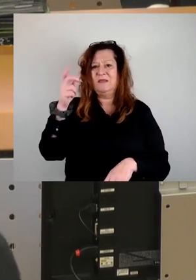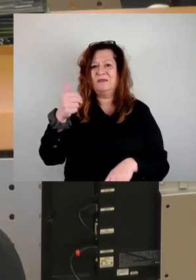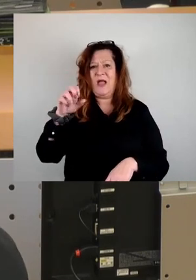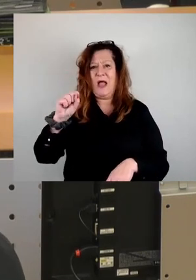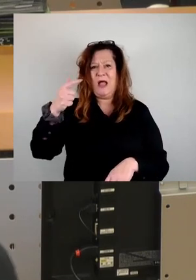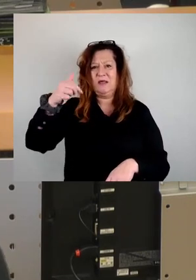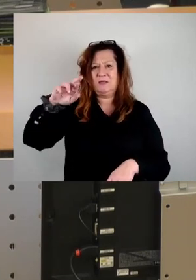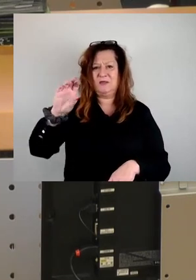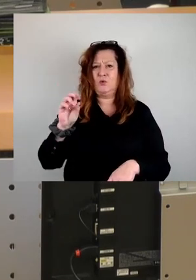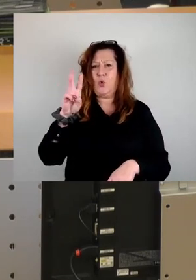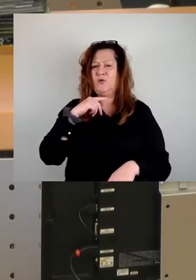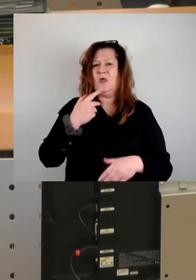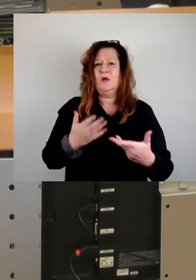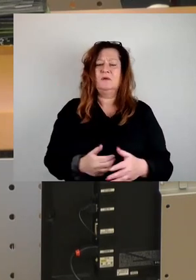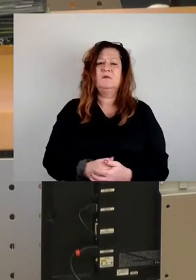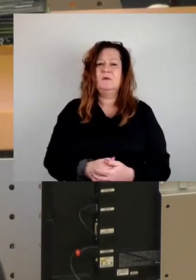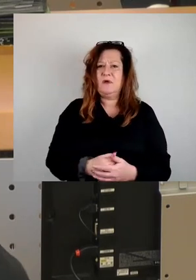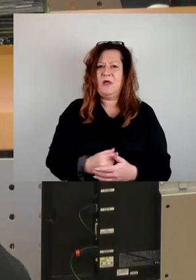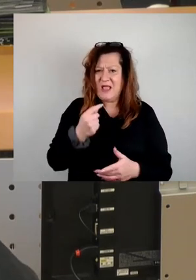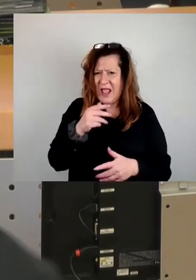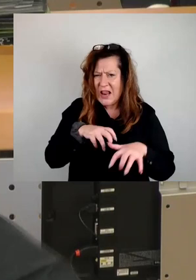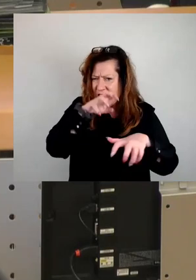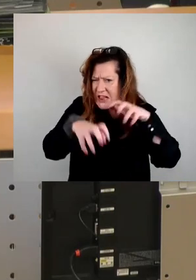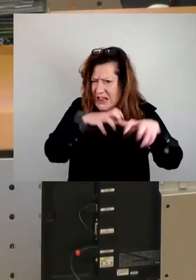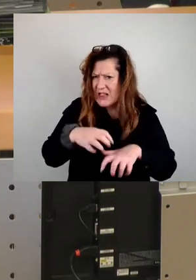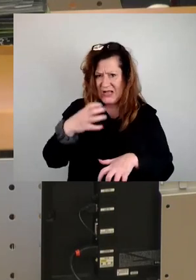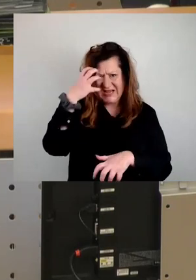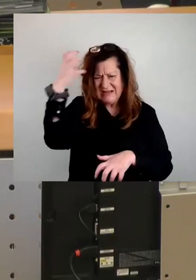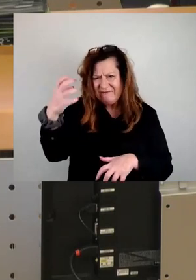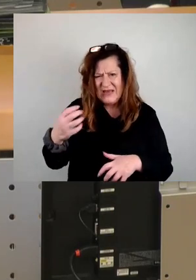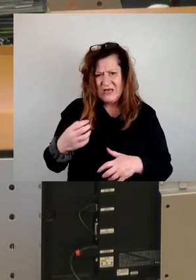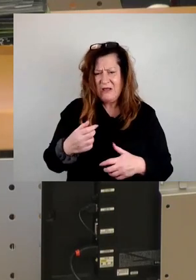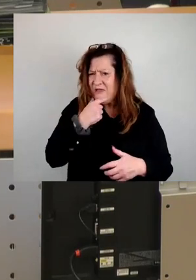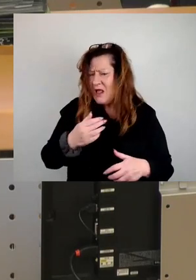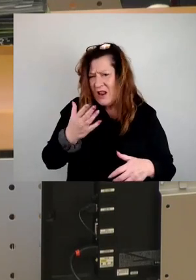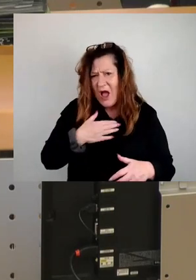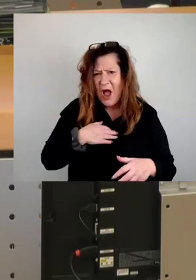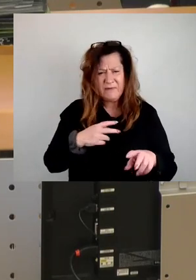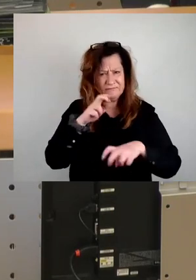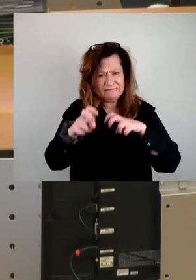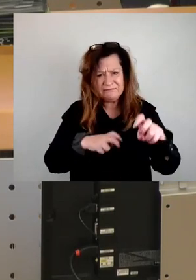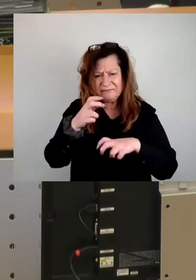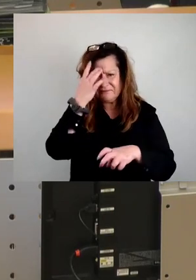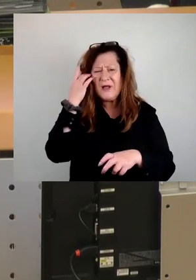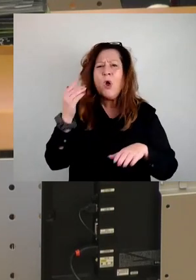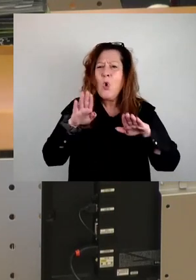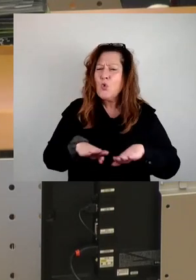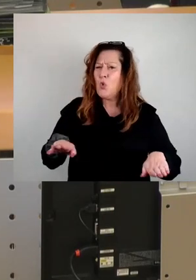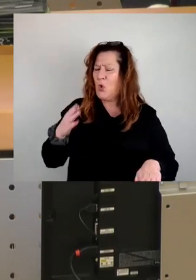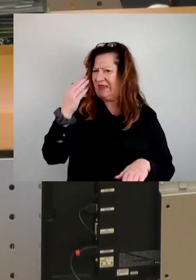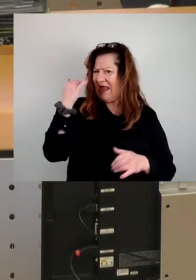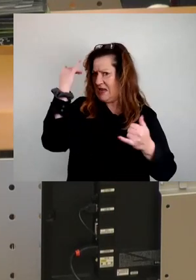Was will man erwarten? Geldgier und Gewinnsucht sind eben Tugend bei neoliberaler Grundideologie und werden auch hier